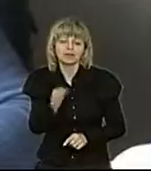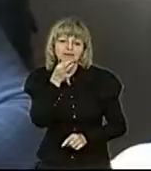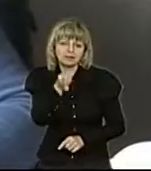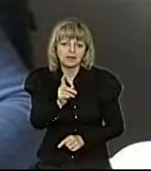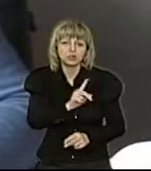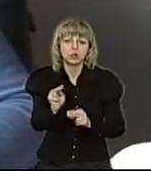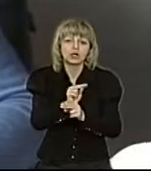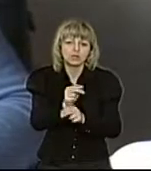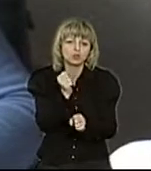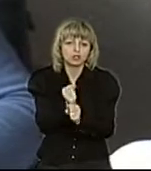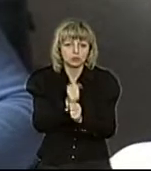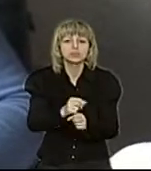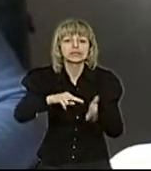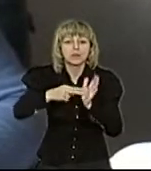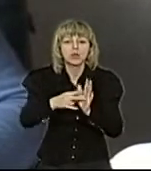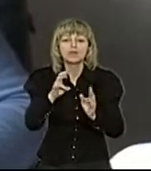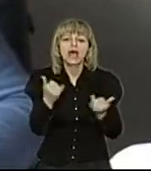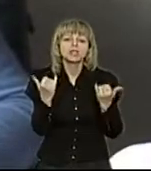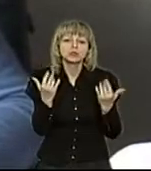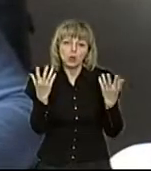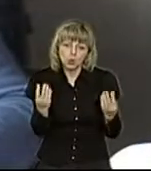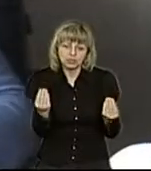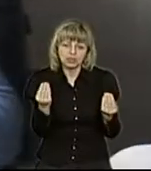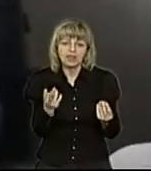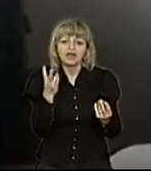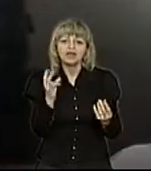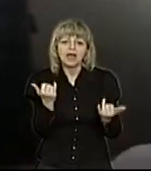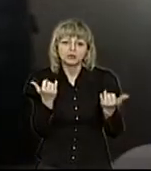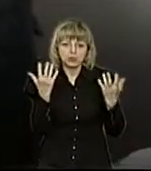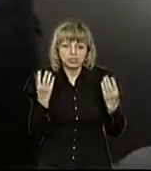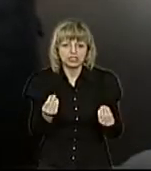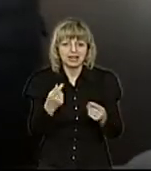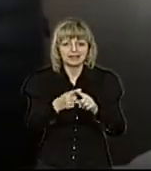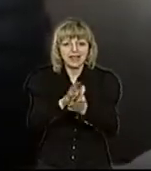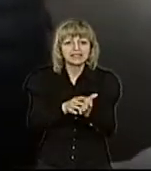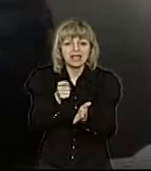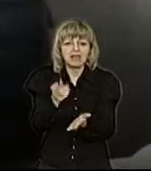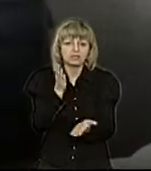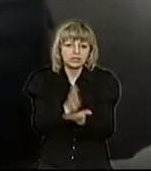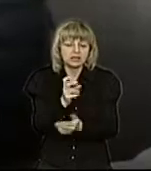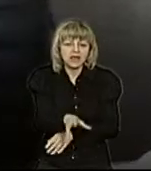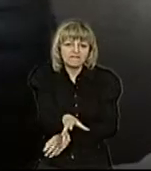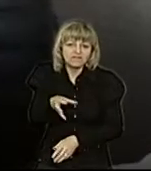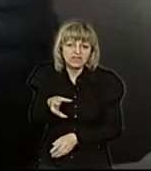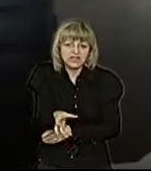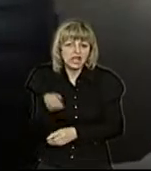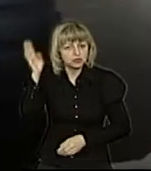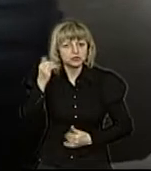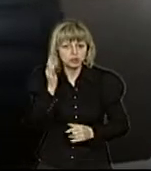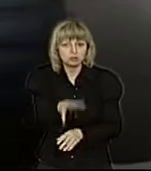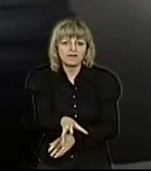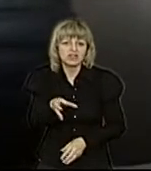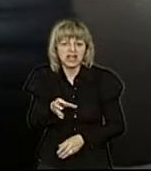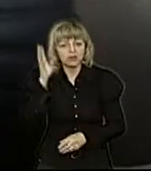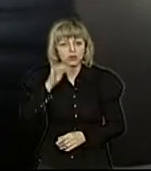сказала, що ремонтні роботи запланували на сьогодні. На сьогоднішній день у нас ця заявочка є на відкачування води. Сьогодні ми будемо